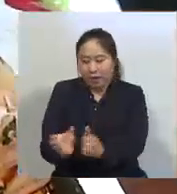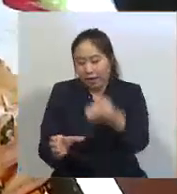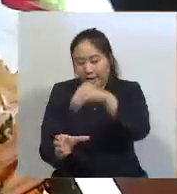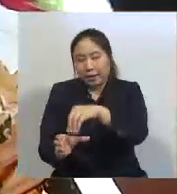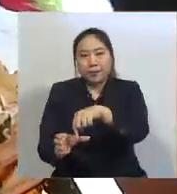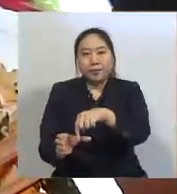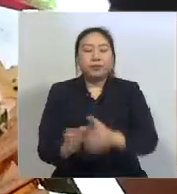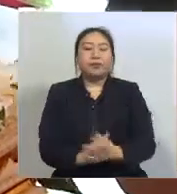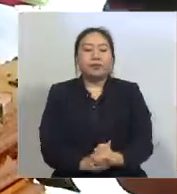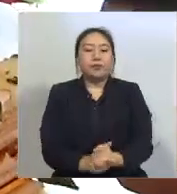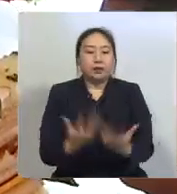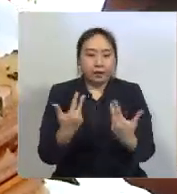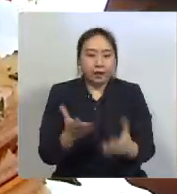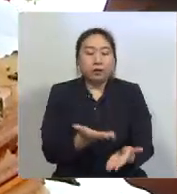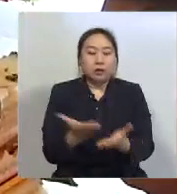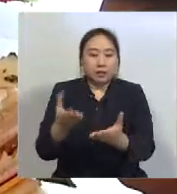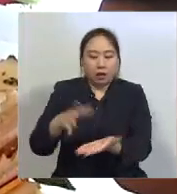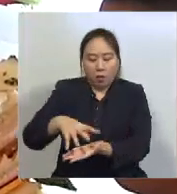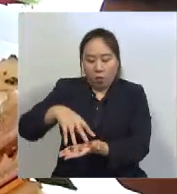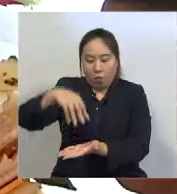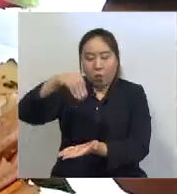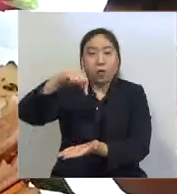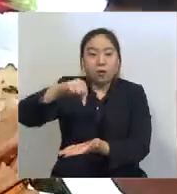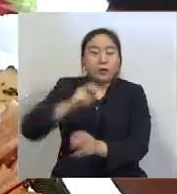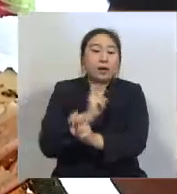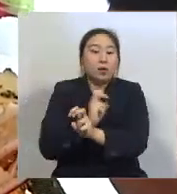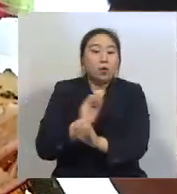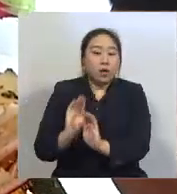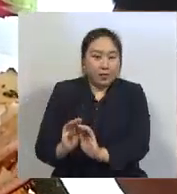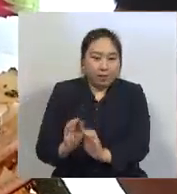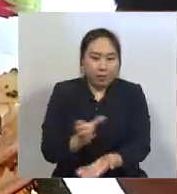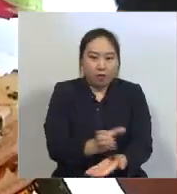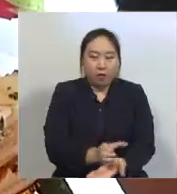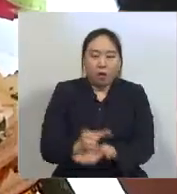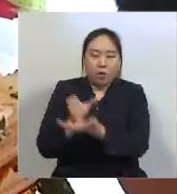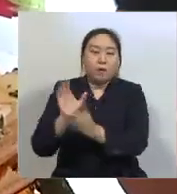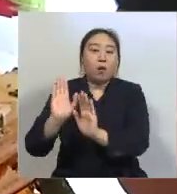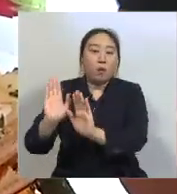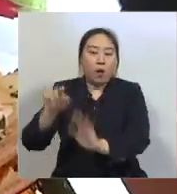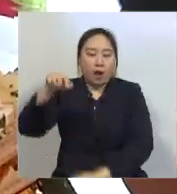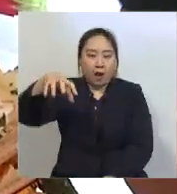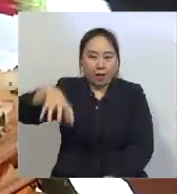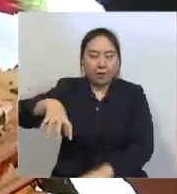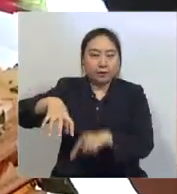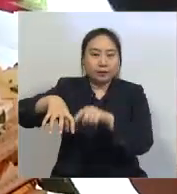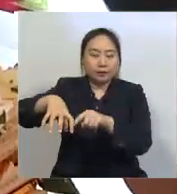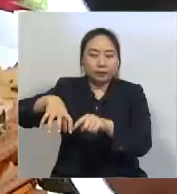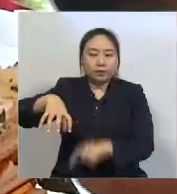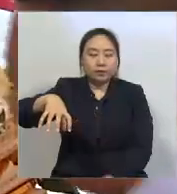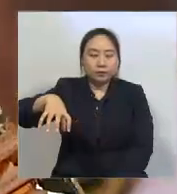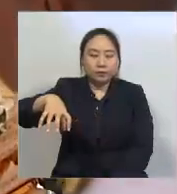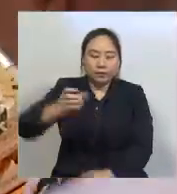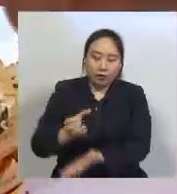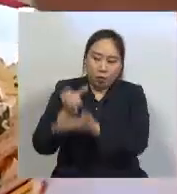จากนั้นเจ้าพนักงานเชิญโกฏอัฐิพลเอกเปรมตินสุรานนท์ไปวางที่โต๊ะหมู่บนพระพลาอิสริยาภ